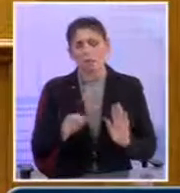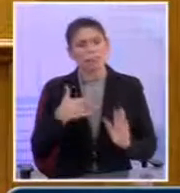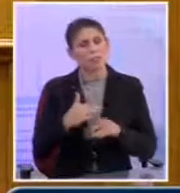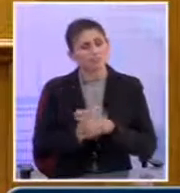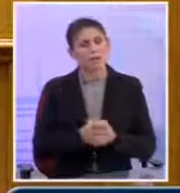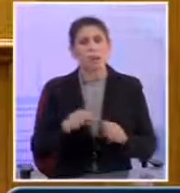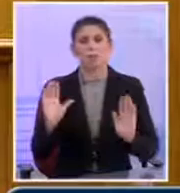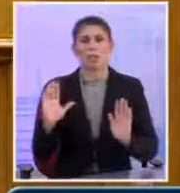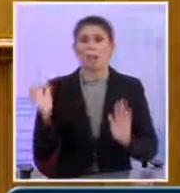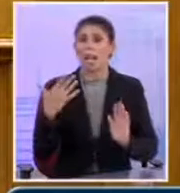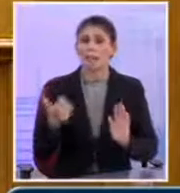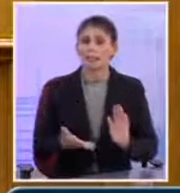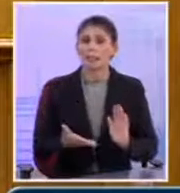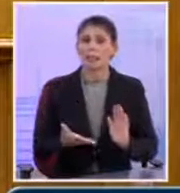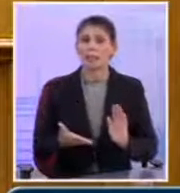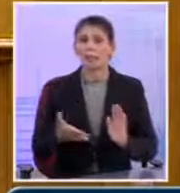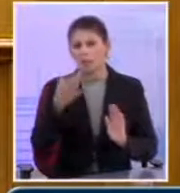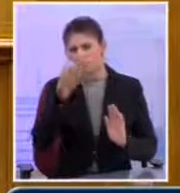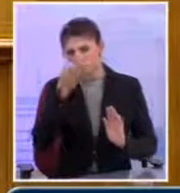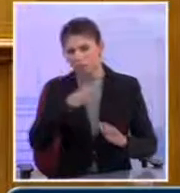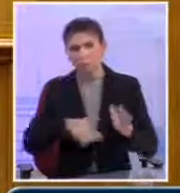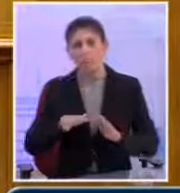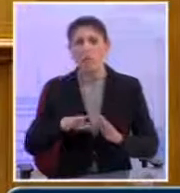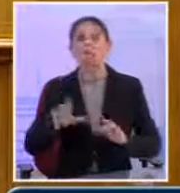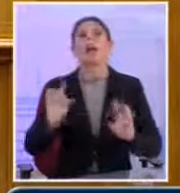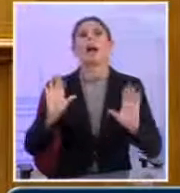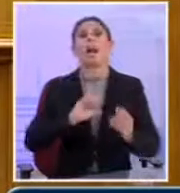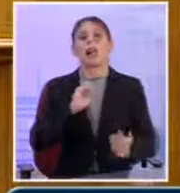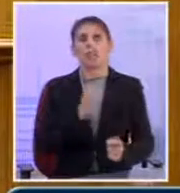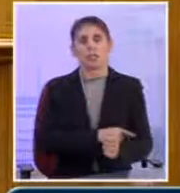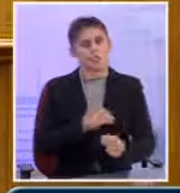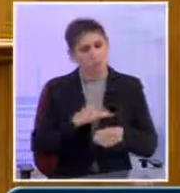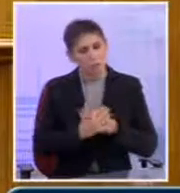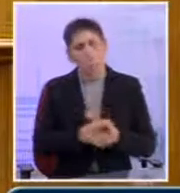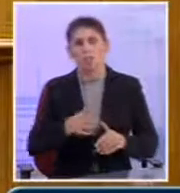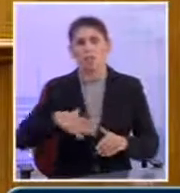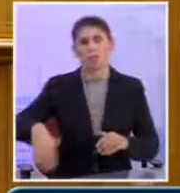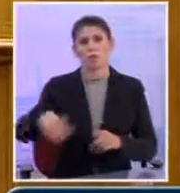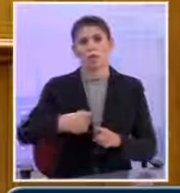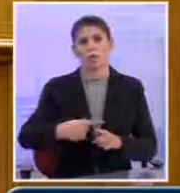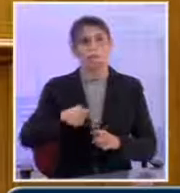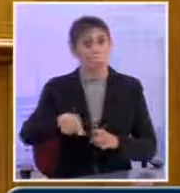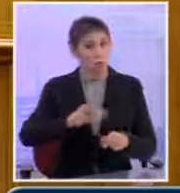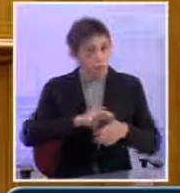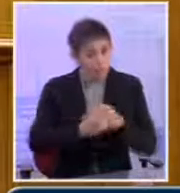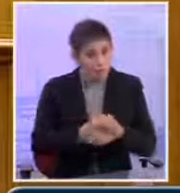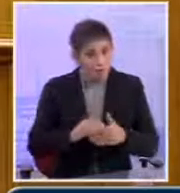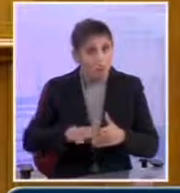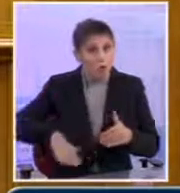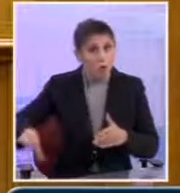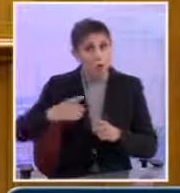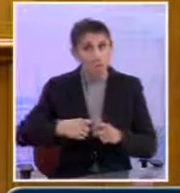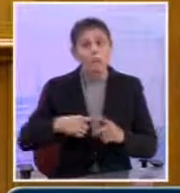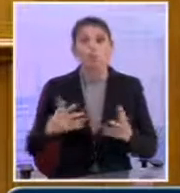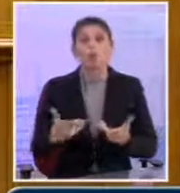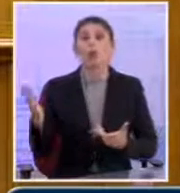απασχολεί αν ήτανε λαμόγιο ή αν ήταν ανίκανος. Ποσός δεν ενδιαφέρει τον ελληνικό λαό. Εκείνο που ενδιαφέρει τον ελληνικό λαό